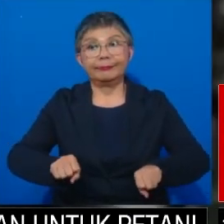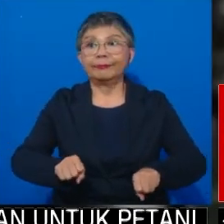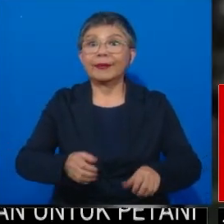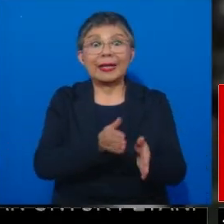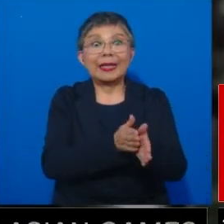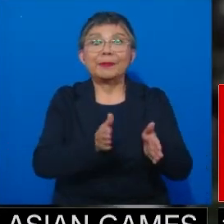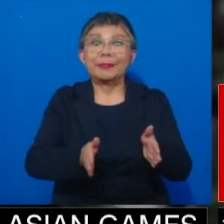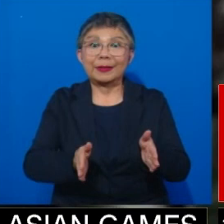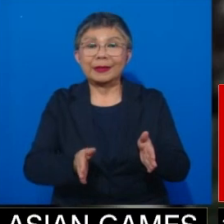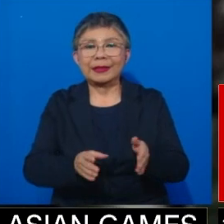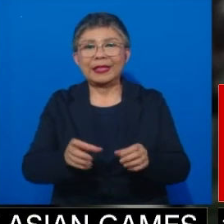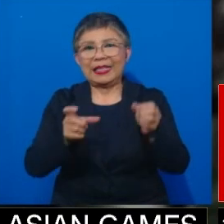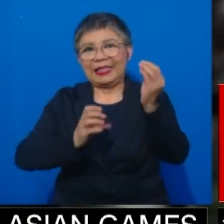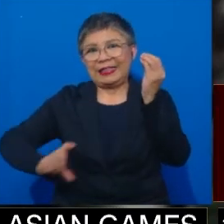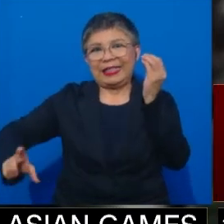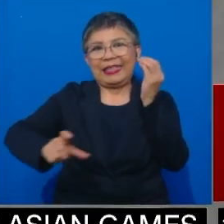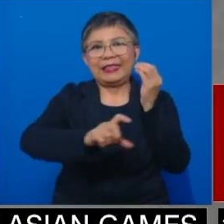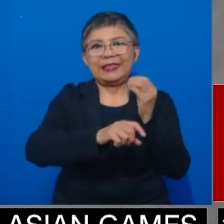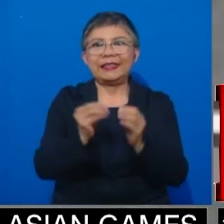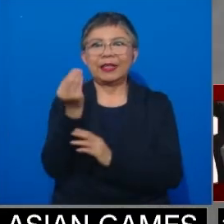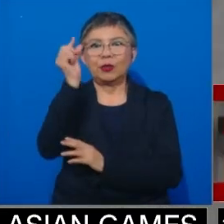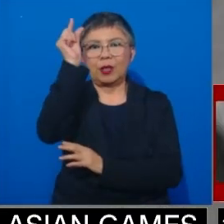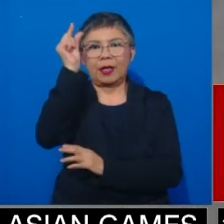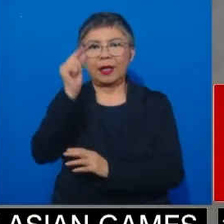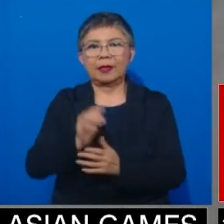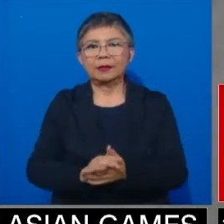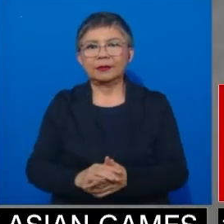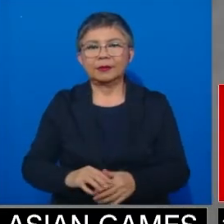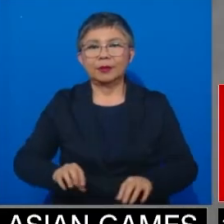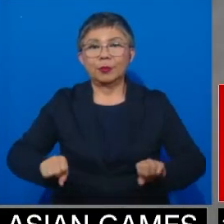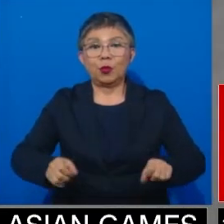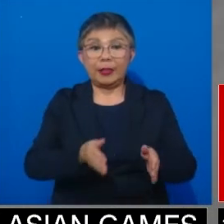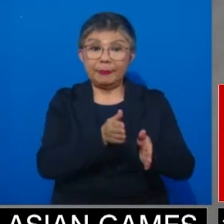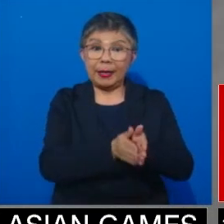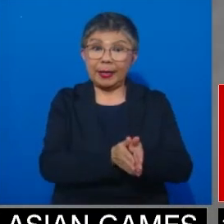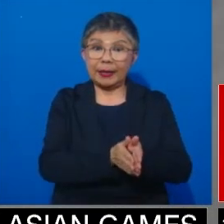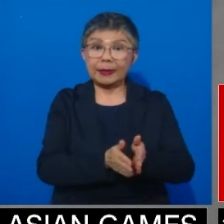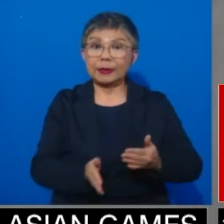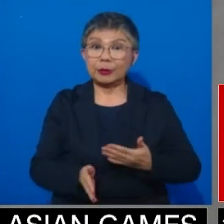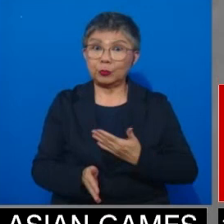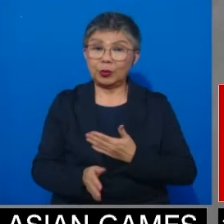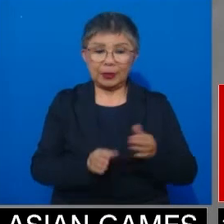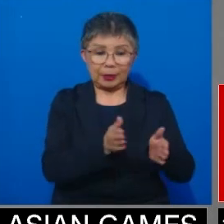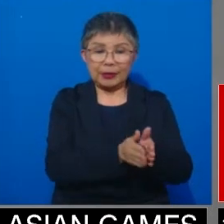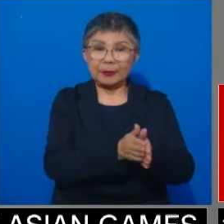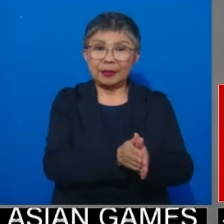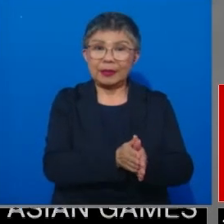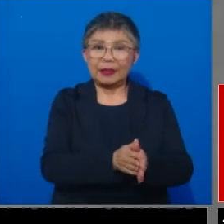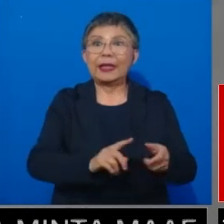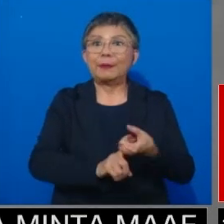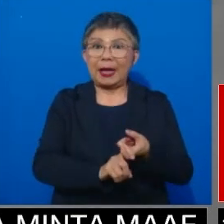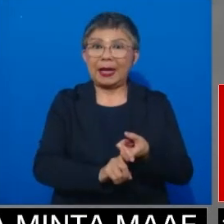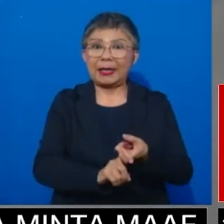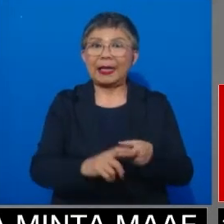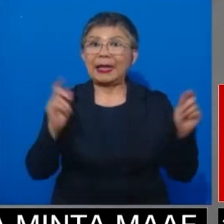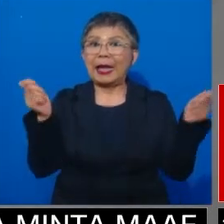Sementara itu di Cilincing, Jakarta Utara, sebuah motor digasak kawanan pencuri saat kendaraannya diparkirkan oleh korban di samping rumah kerabatnya yang sedang